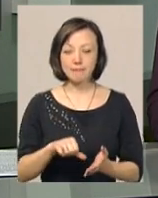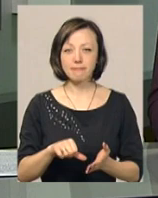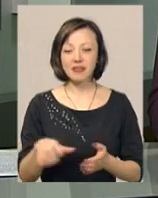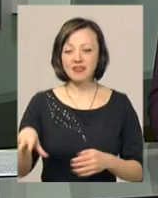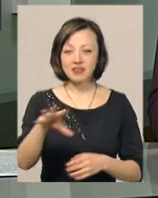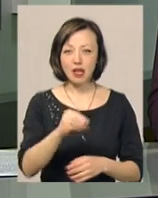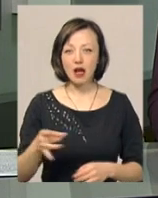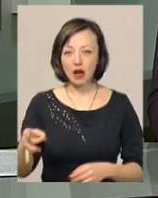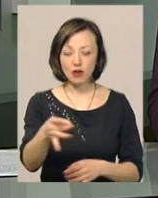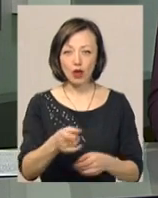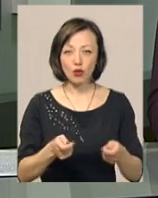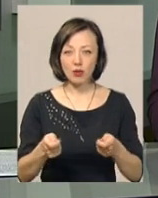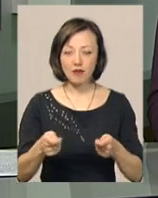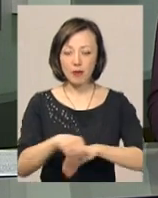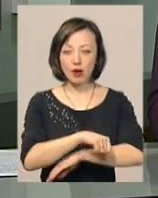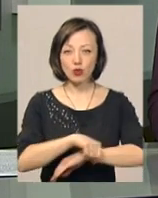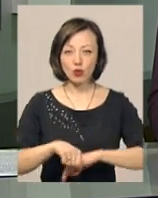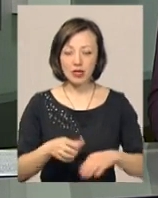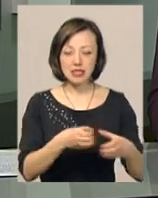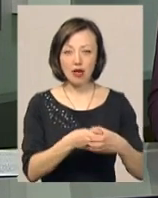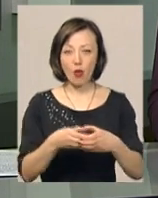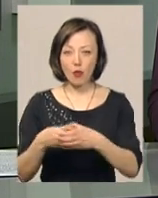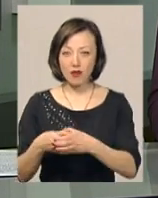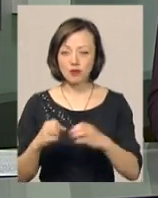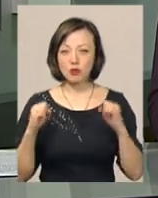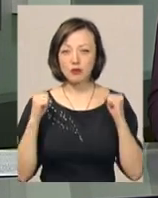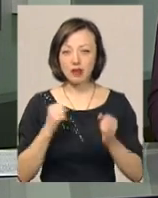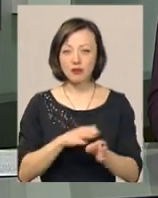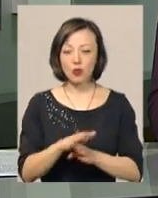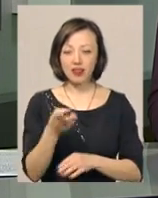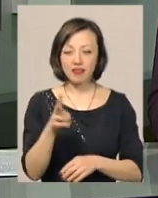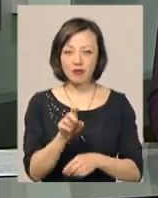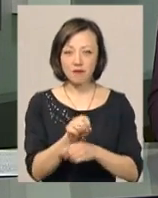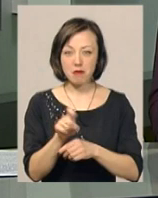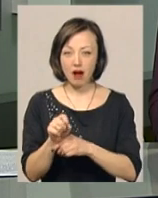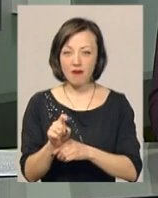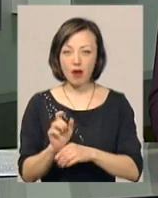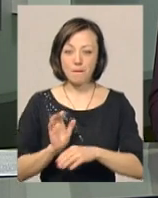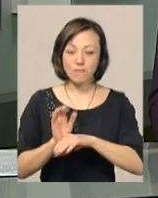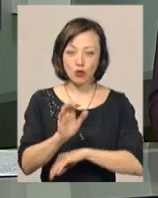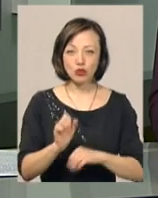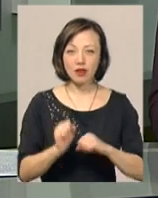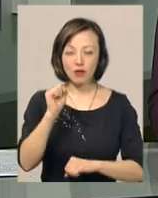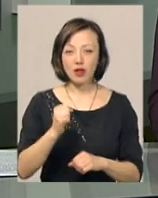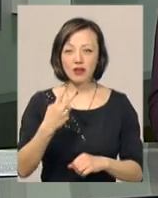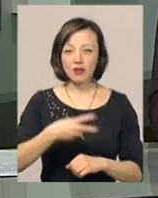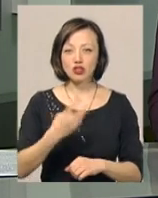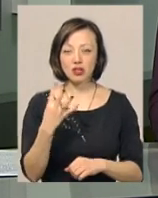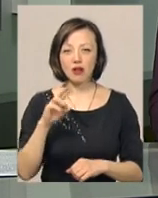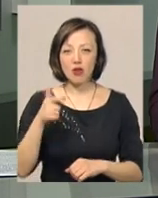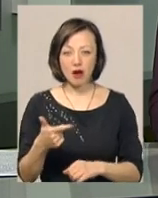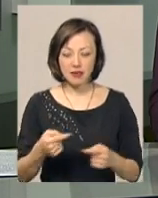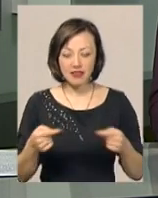представники всіх регіональних управлінь та прикордонних загонів. Спортсмени виконували 2 вправи – поштовх та ривок гирями 24 кілограми